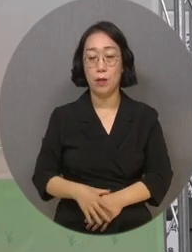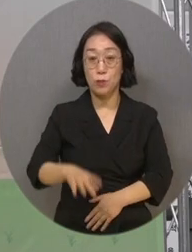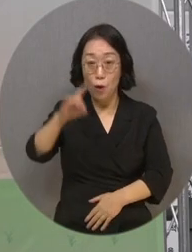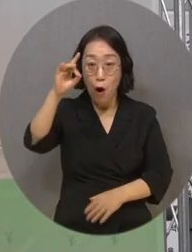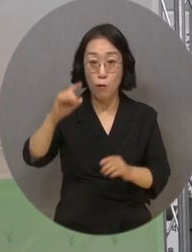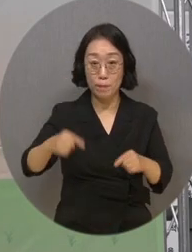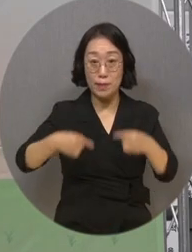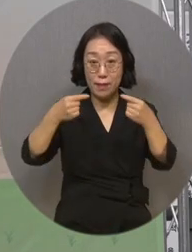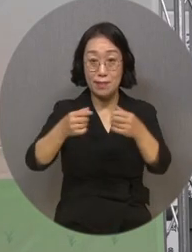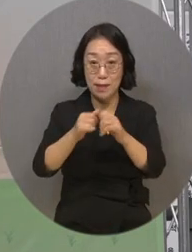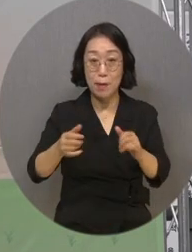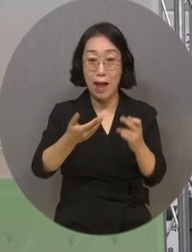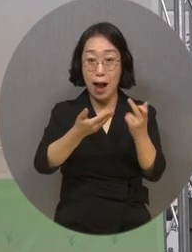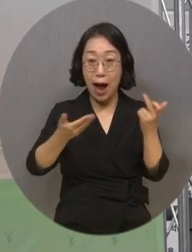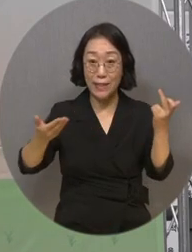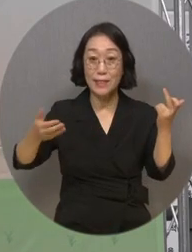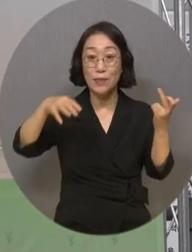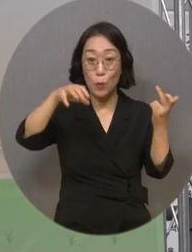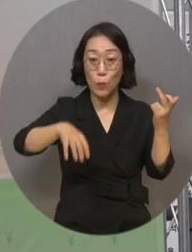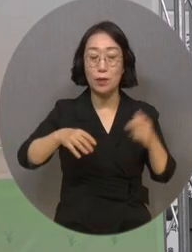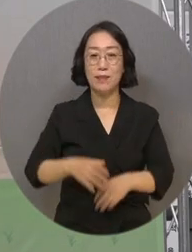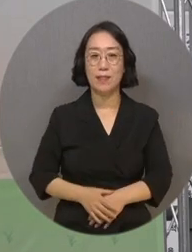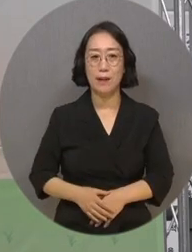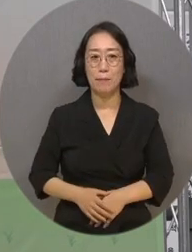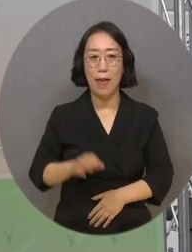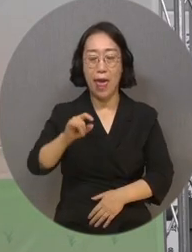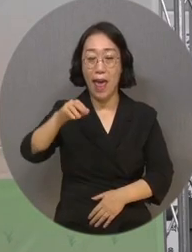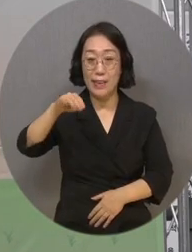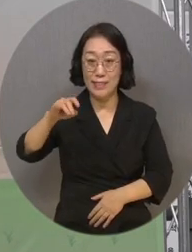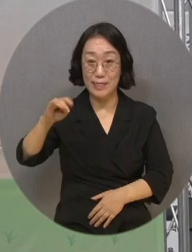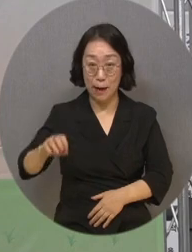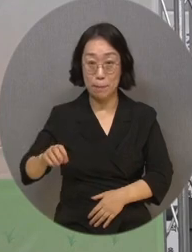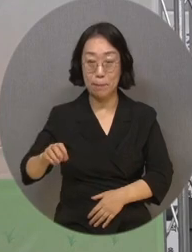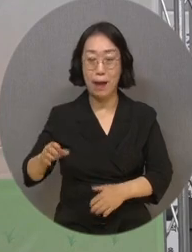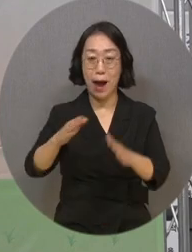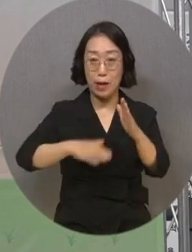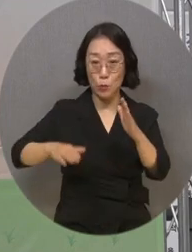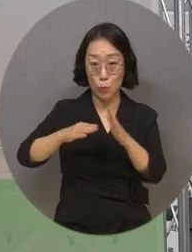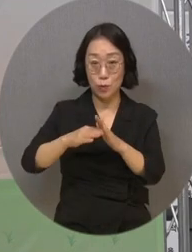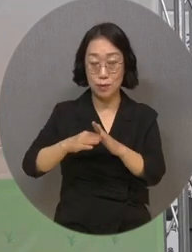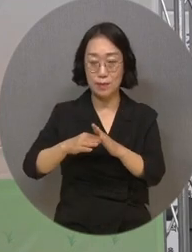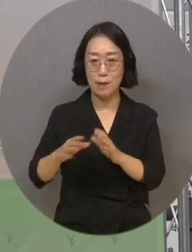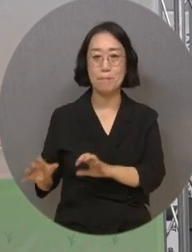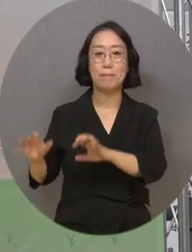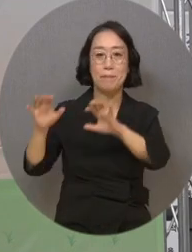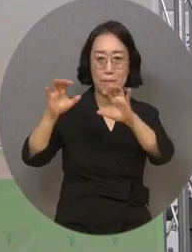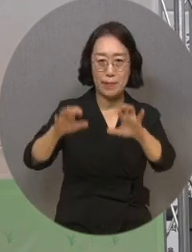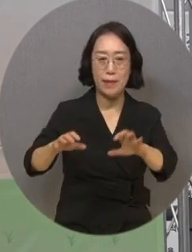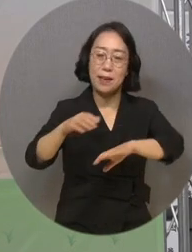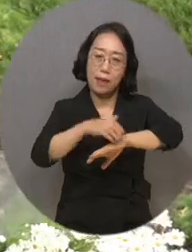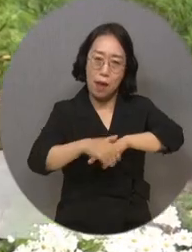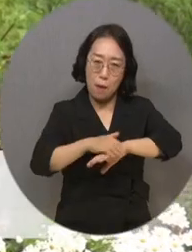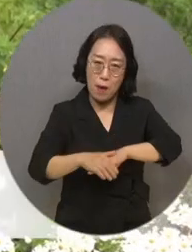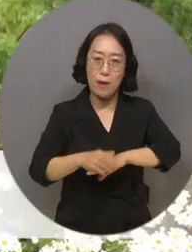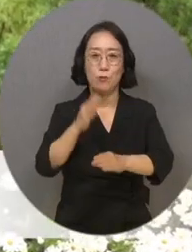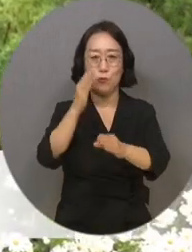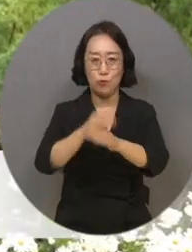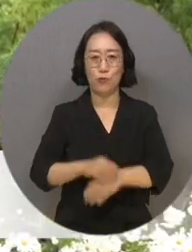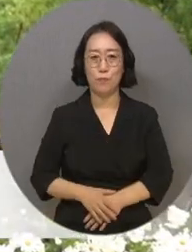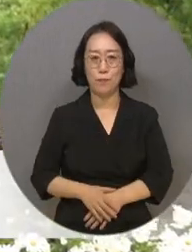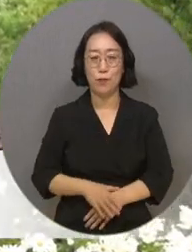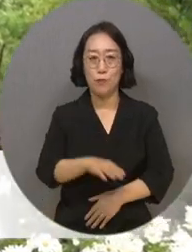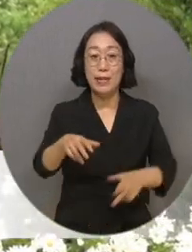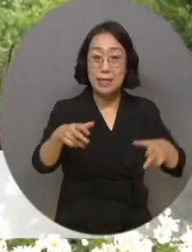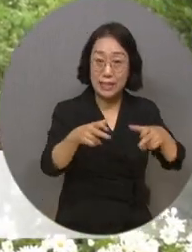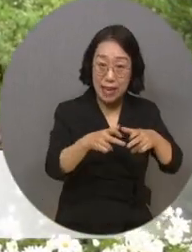시민은 강릉시 장애인 거주시설 애지람 식구들로 이곳에서의 다양한 활동을 계획하고 있습니다. 우리 장애인들